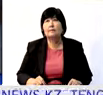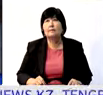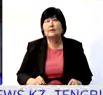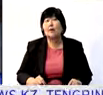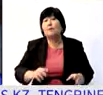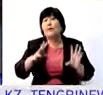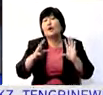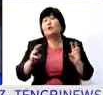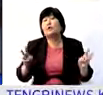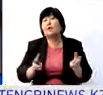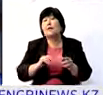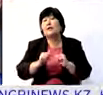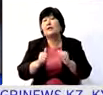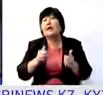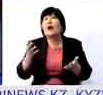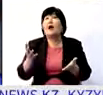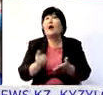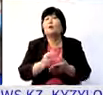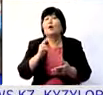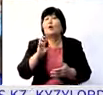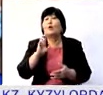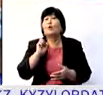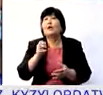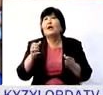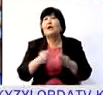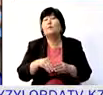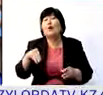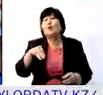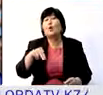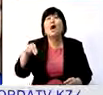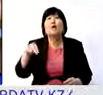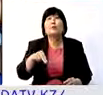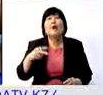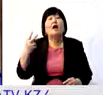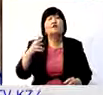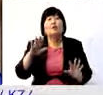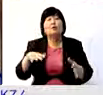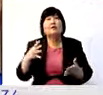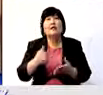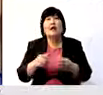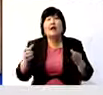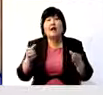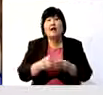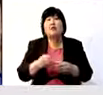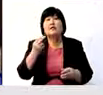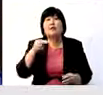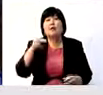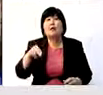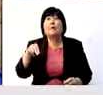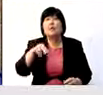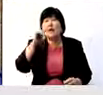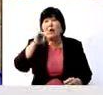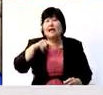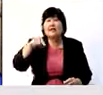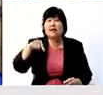По результатам пожарной эстафеды обладателем кубка стала команда «Торгай Петролиум». Второе место заняла команда «ЦППН» от